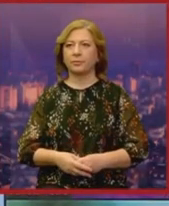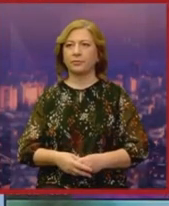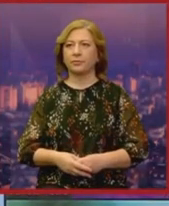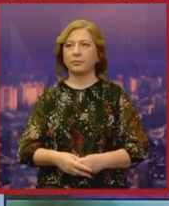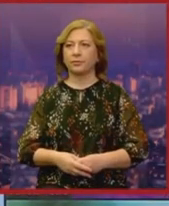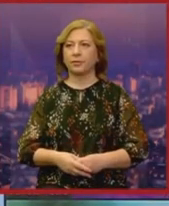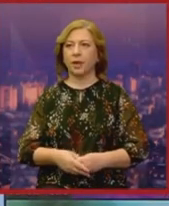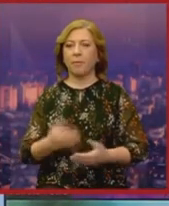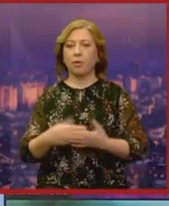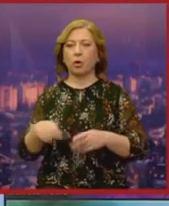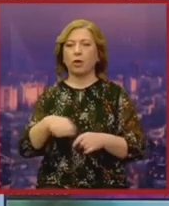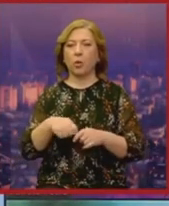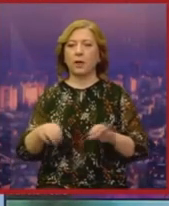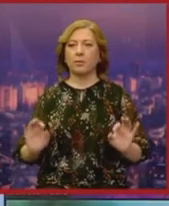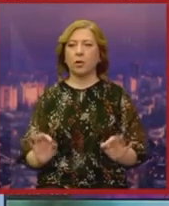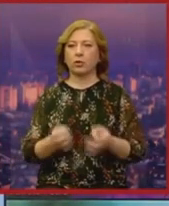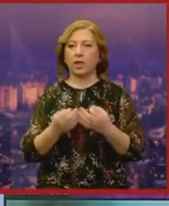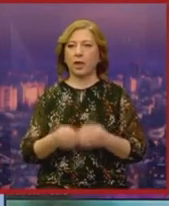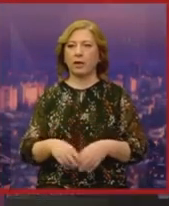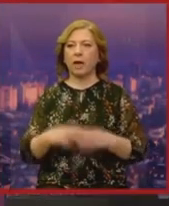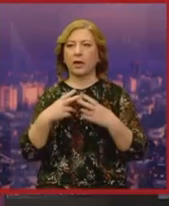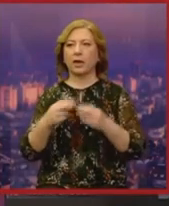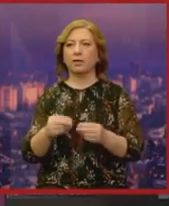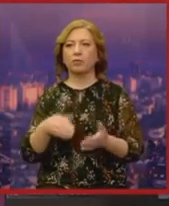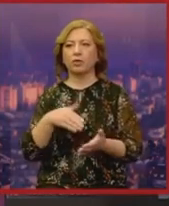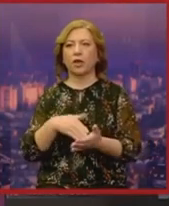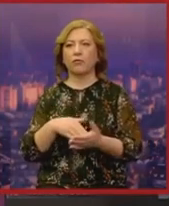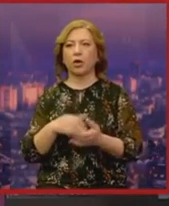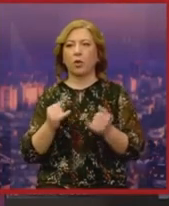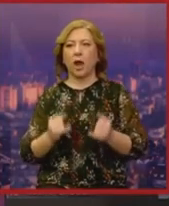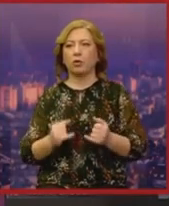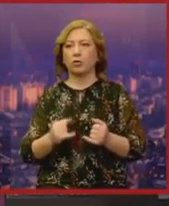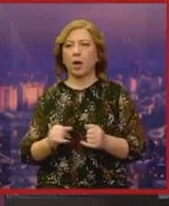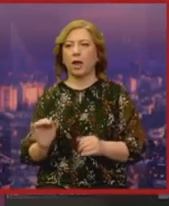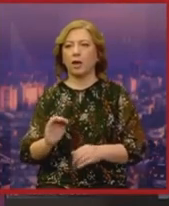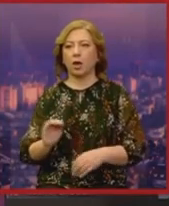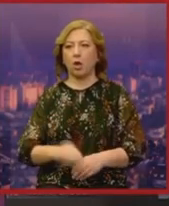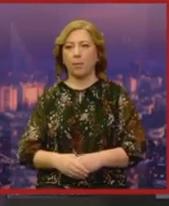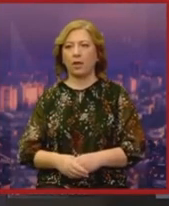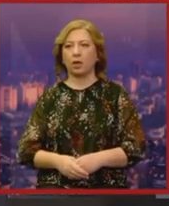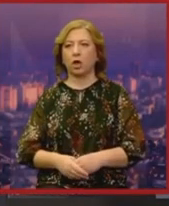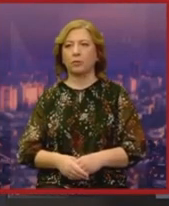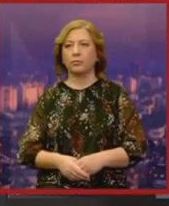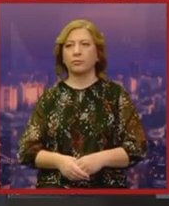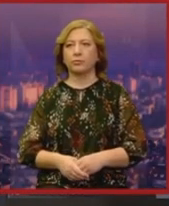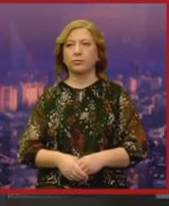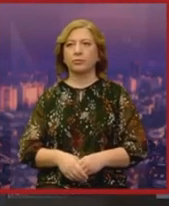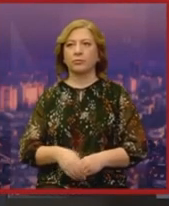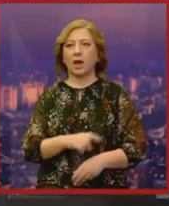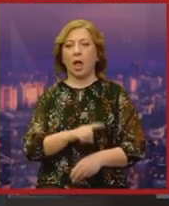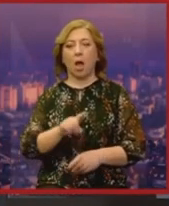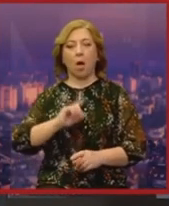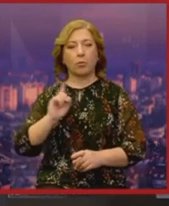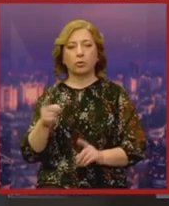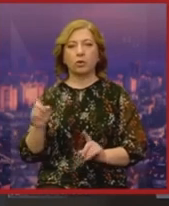multiple ale unei educații moderne, care răspund nevoilor actuale ale copiilor și ale comunității educaționale. Aceștia au putut afla